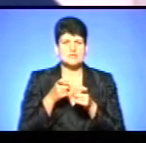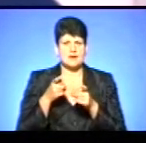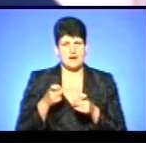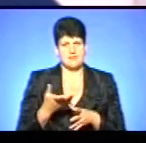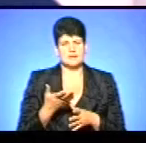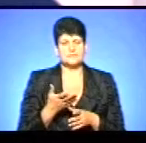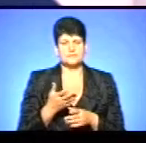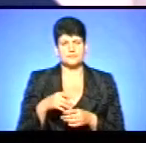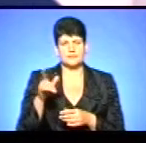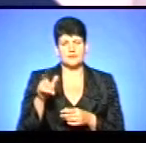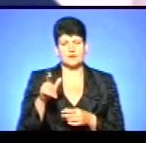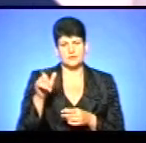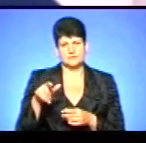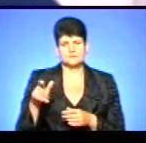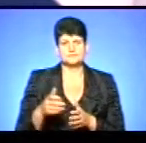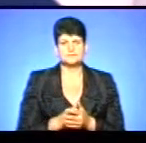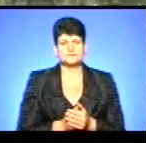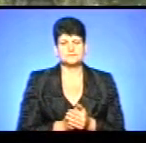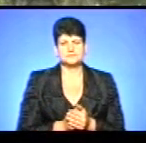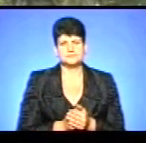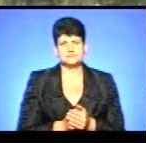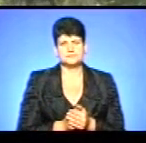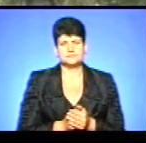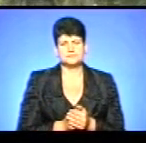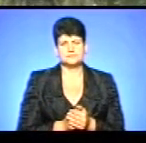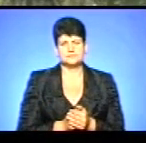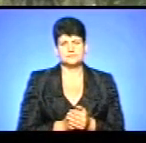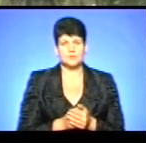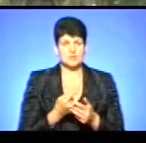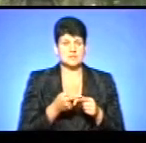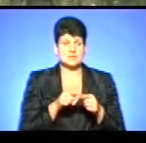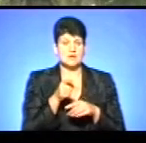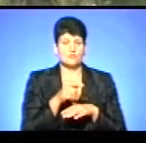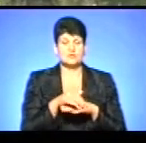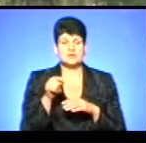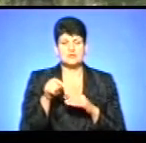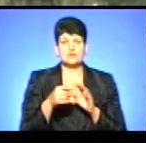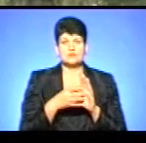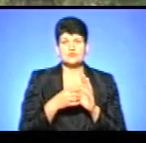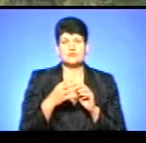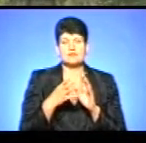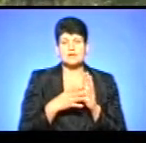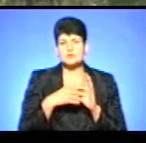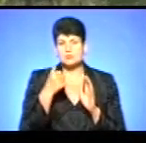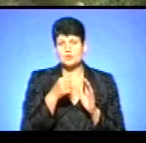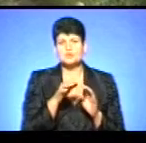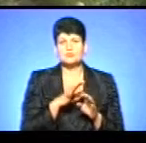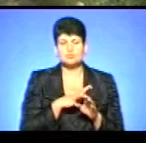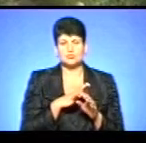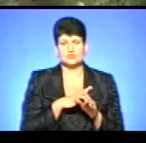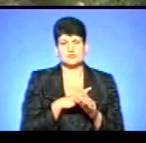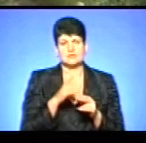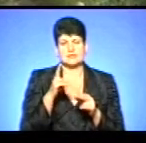України. Детальніше у матеріалі Світлани Лазорик. Ось ця вулиця у 1919 році була